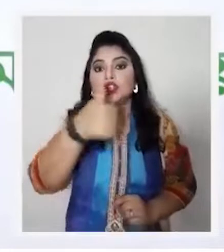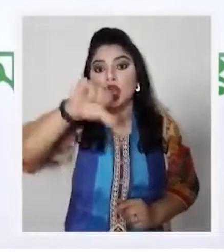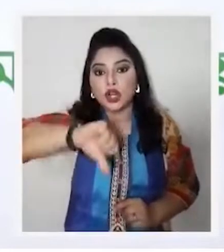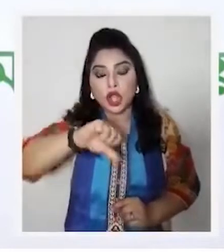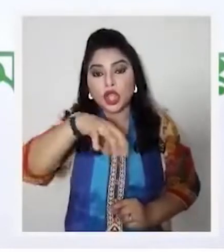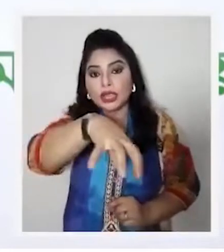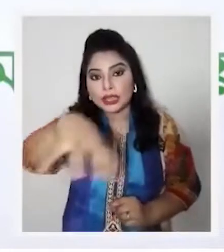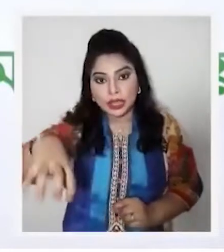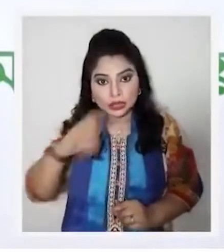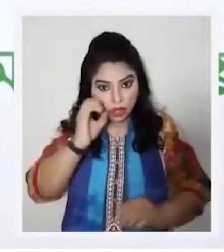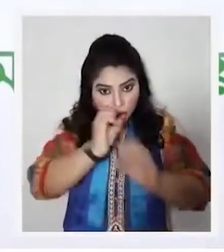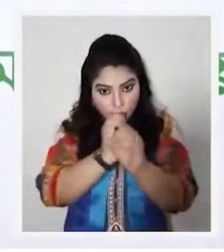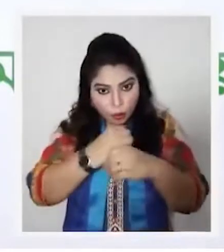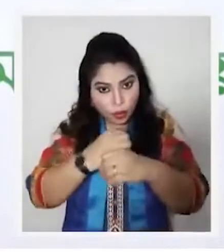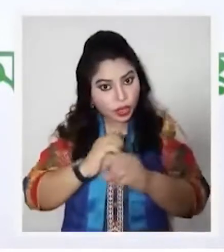আজ